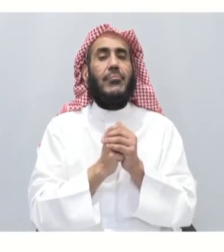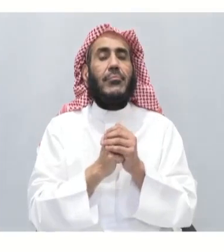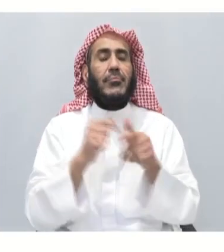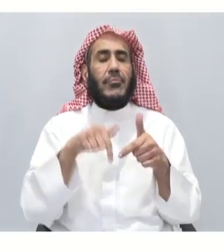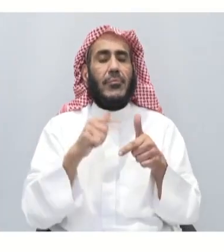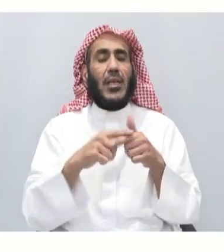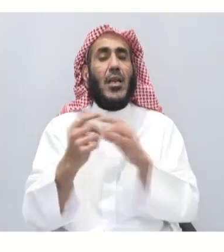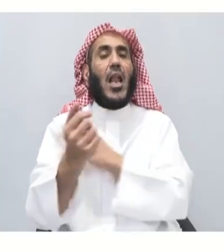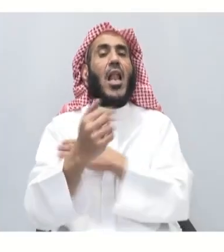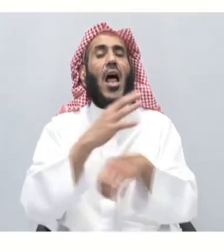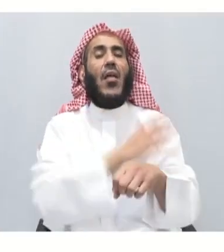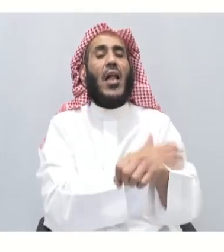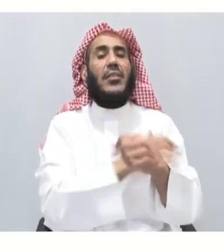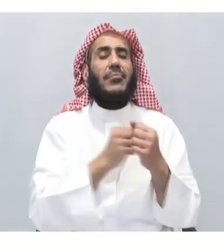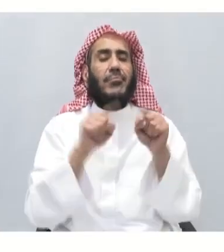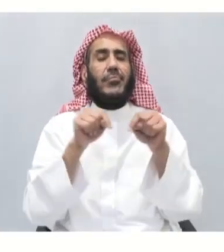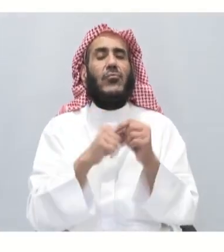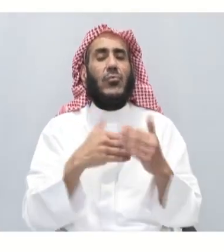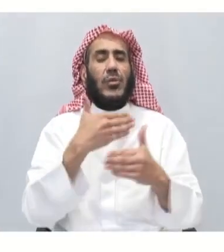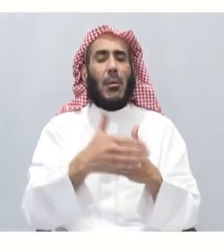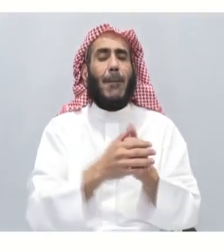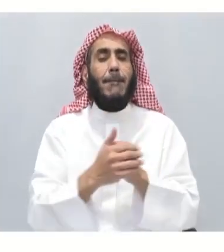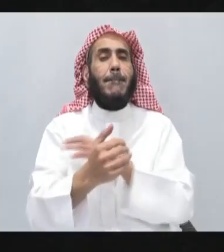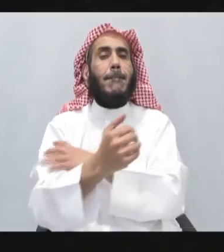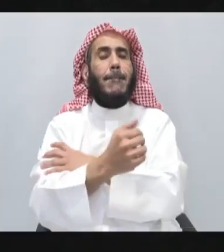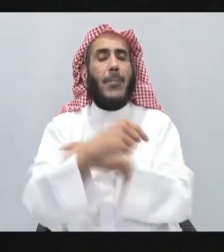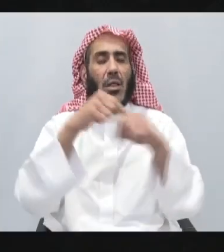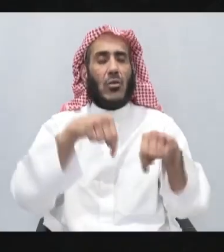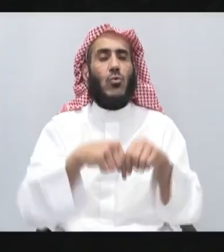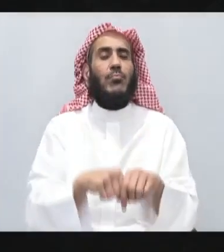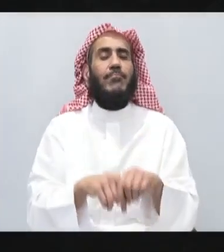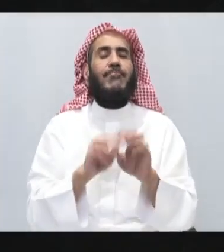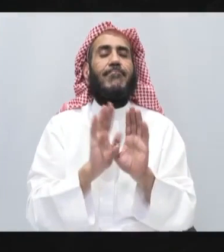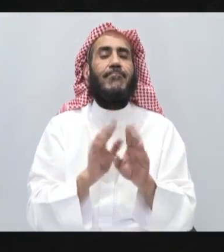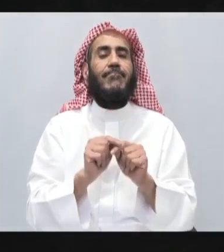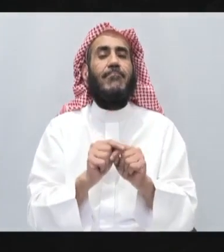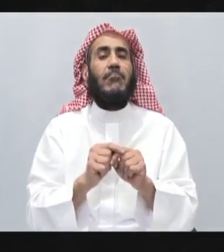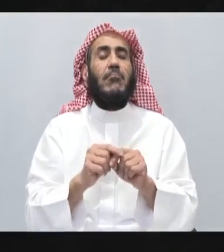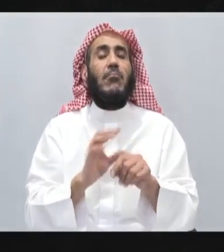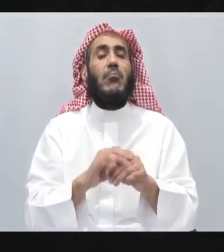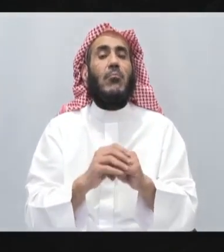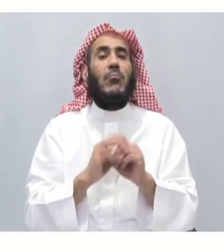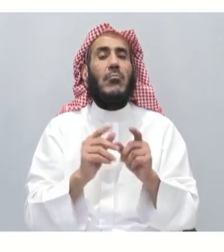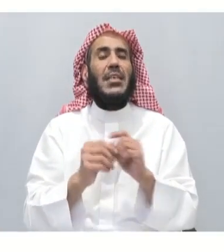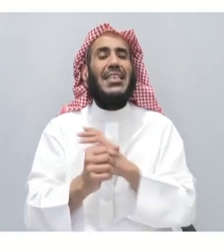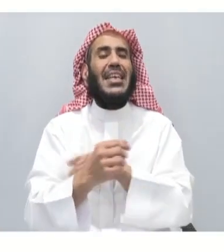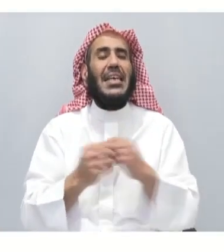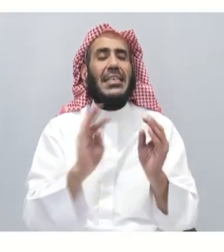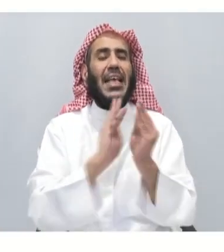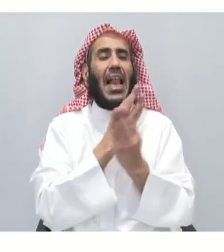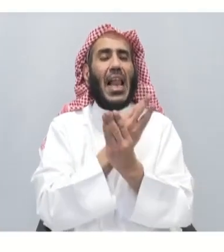الان العضلات سوف نستكمل العضلات اليوم يتبقى لنا الجهاز العظمي